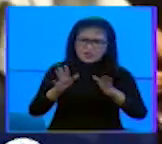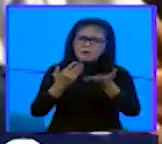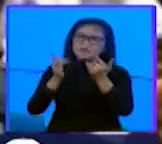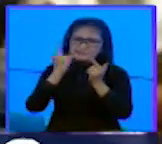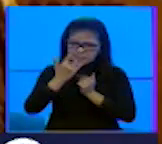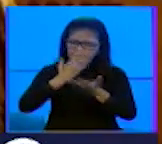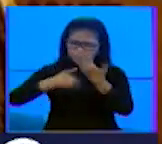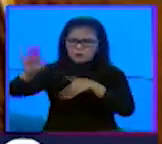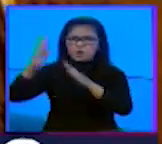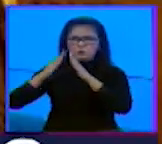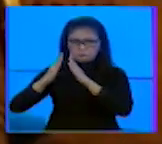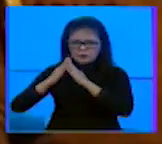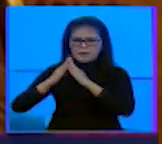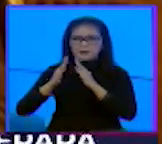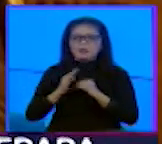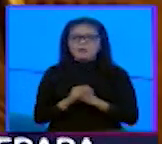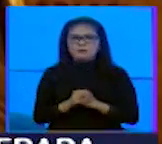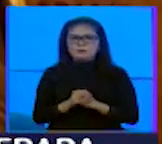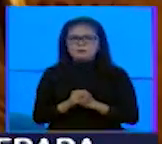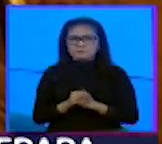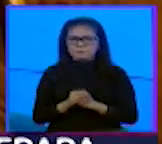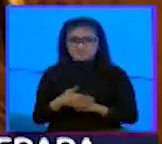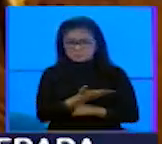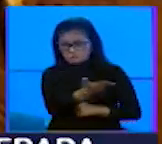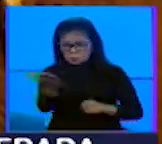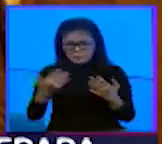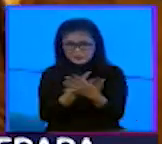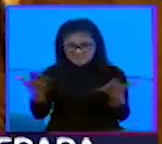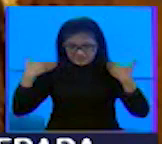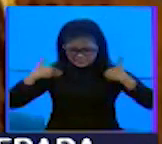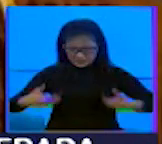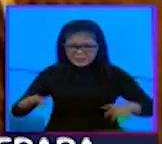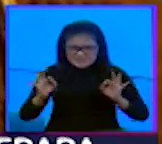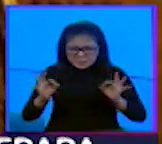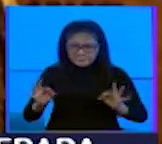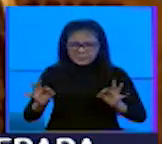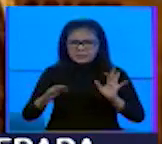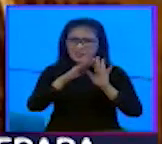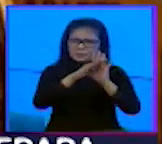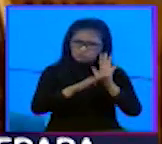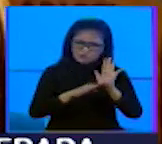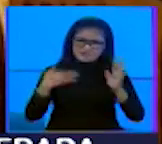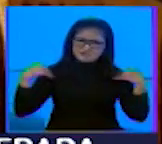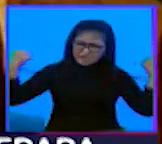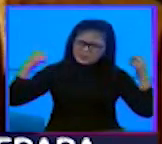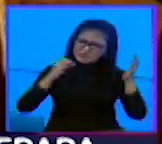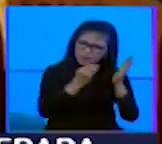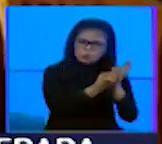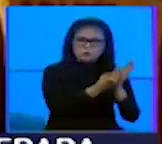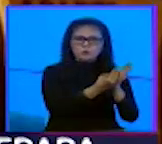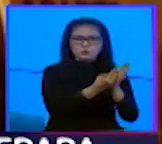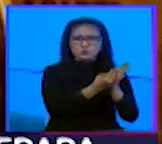masing-masing. Menertibkan kepada masyarakat agar tetap melaksanakan protokol kesehatan